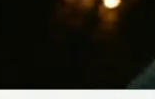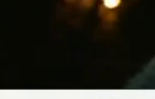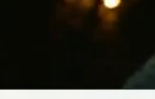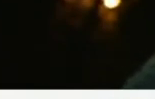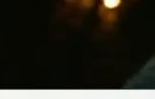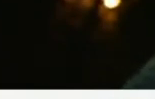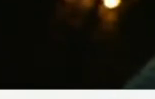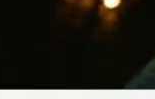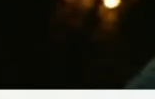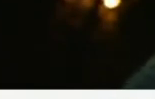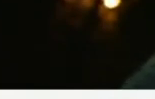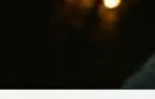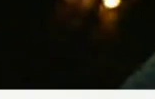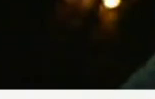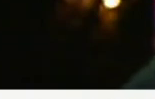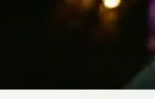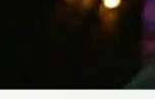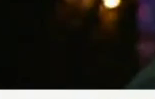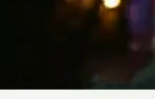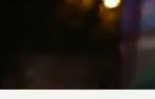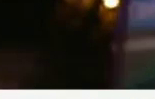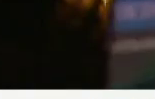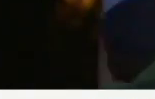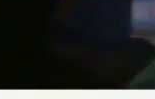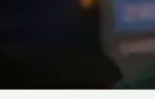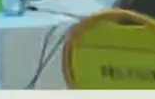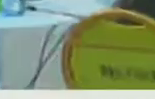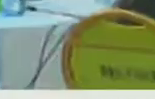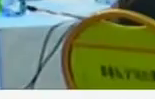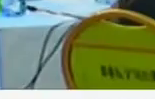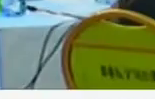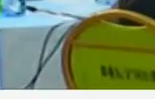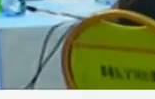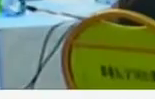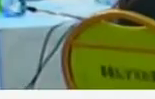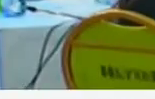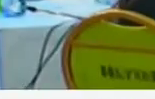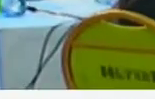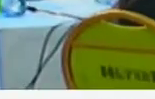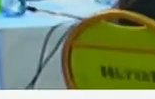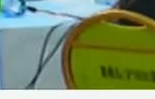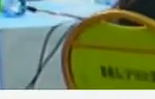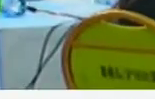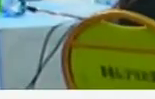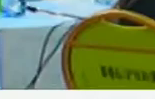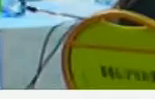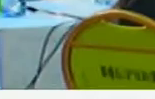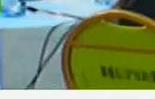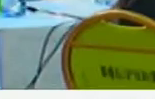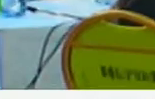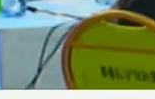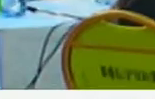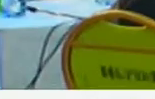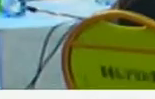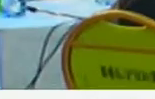kutendeka. La kwanza ni kwamba atakayeshinda atakubali ushindi huo, achukue certificate yake, na atakayeshindwa